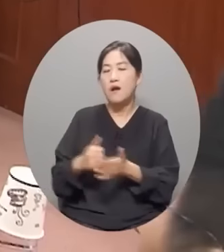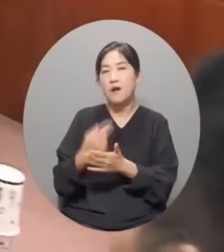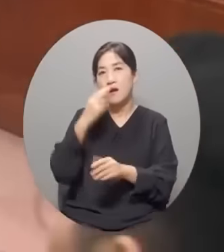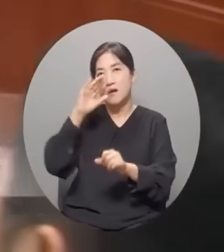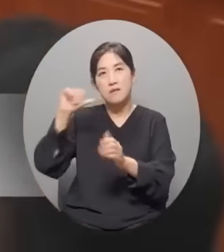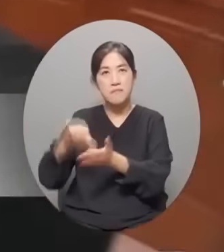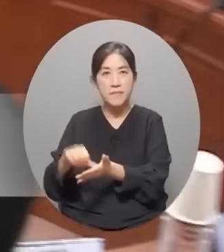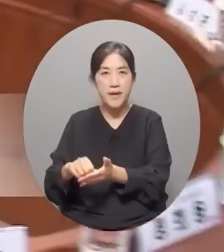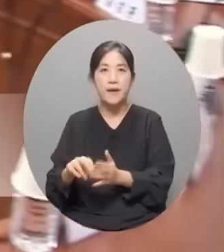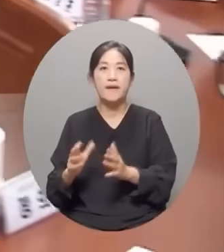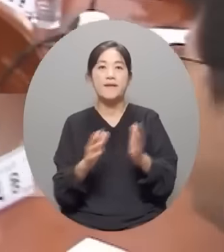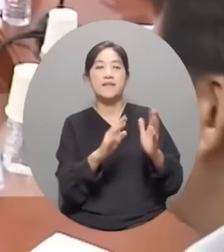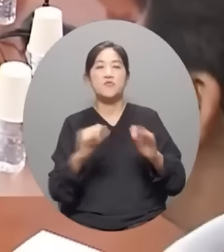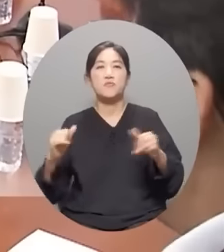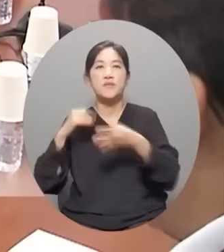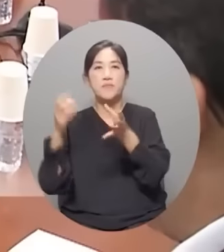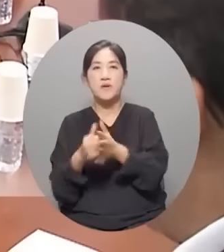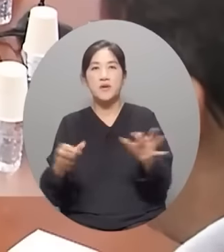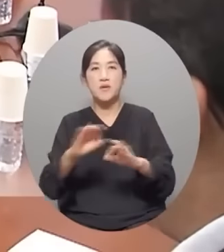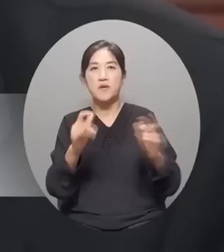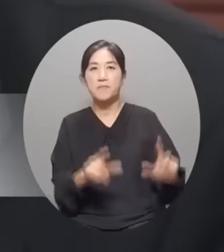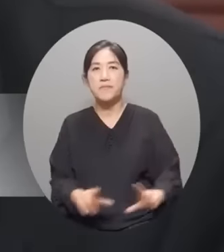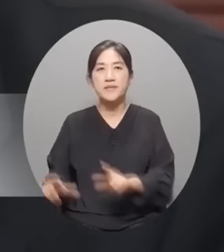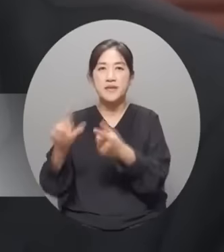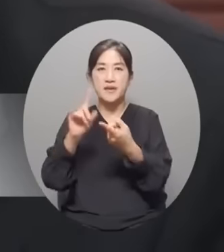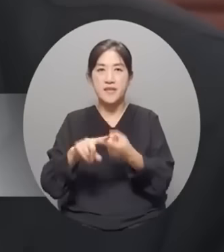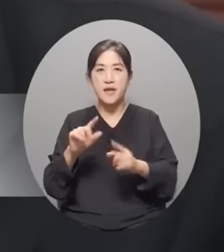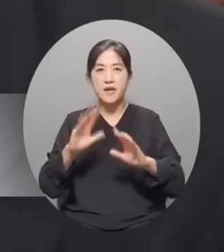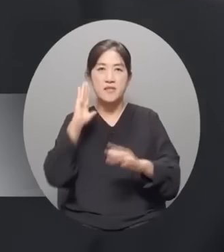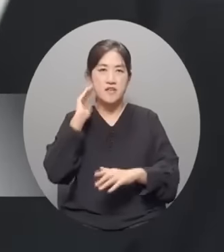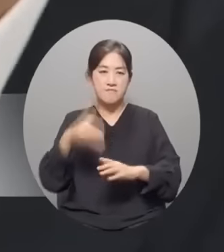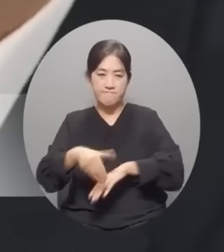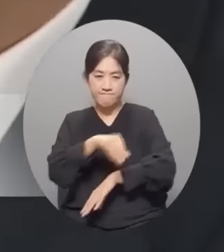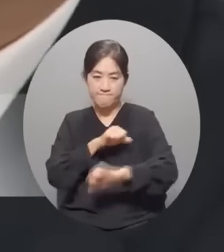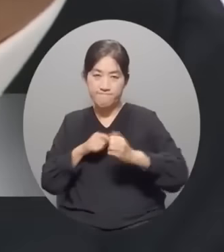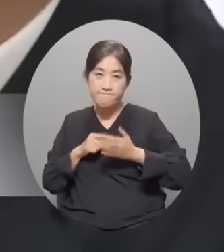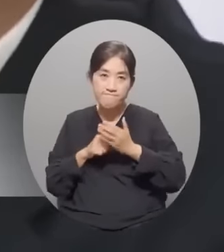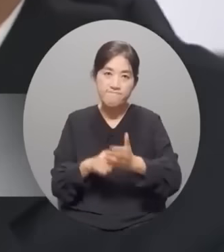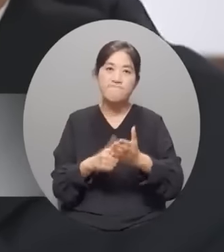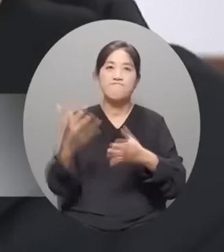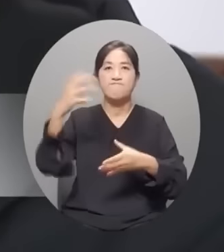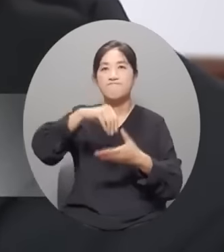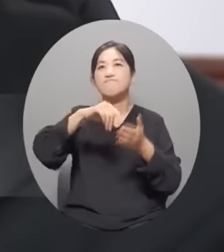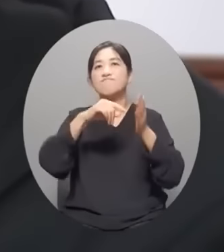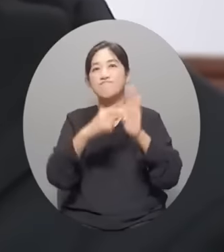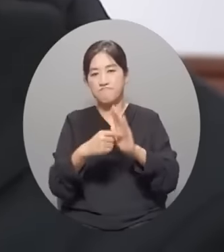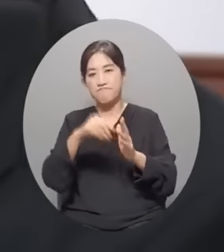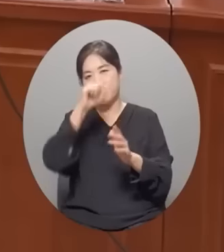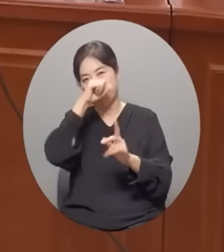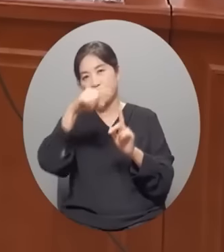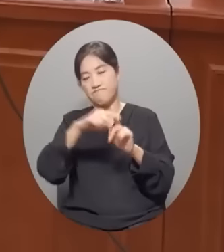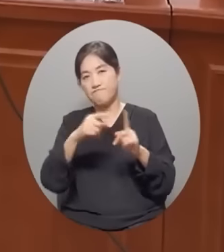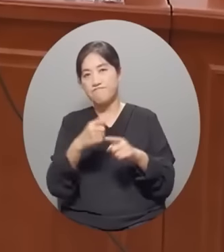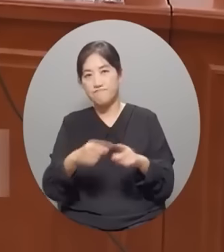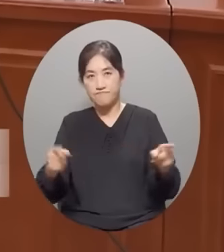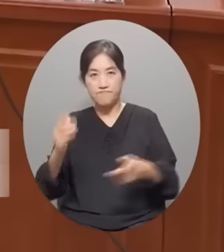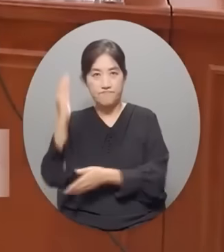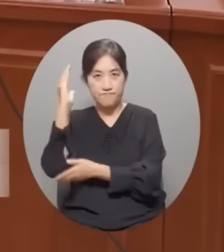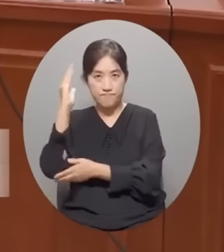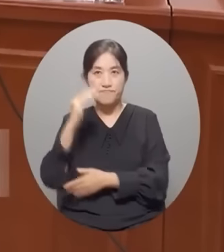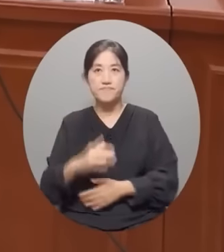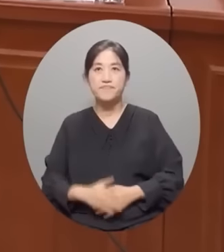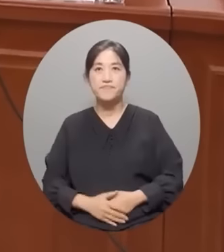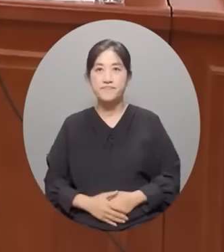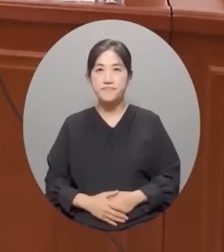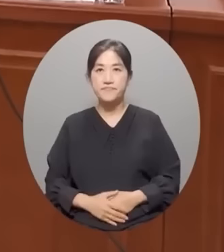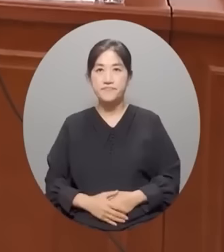반면 국민의 힘은 경제와 민생에 대한 대통령의 적극적인 의지가 반영됐다 긍정적으로 평가했습니다 MBC 뉴스